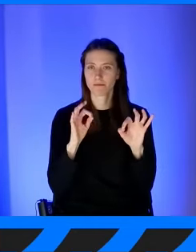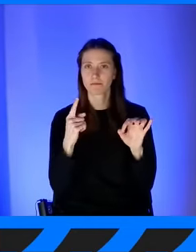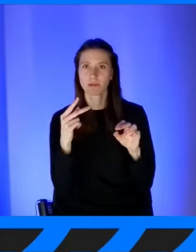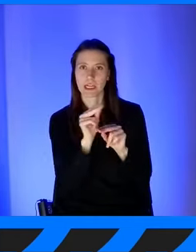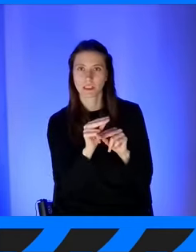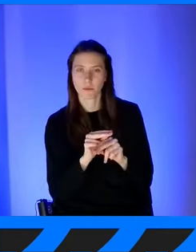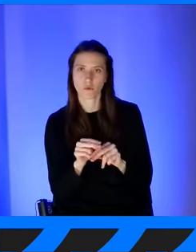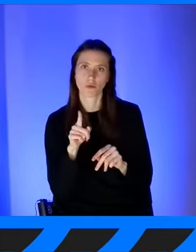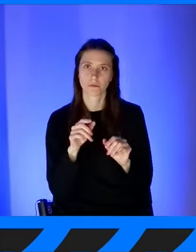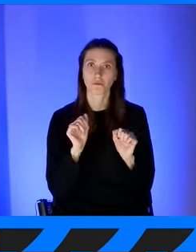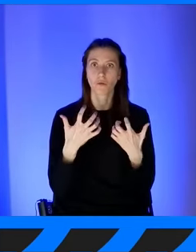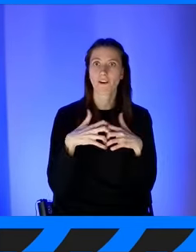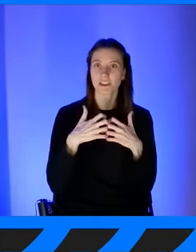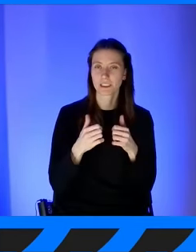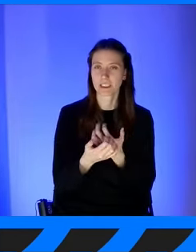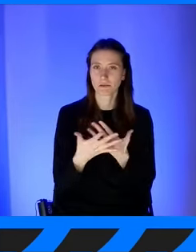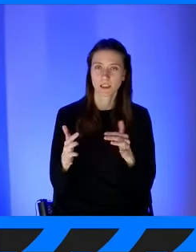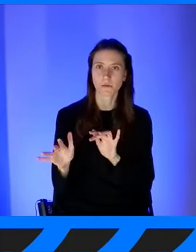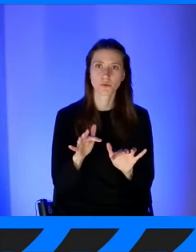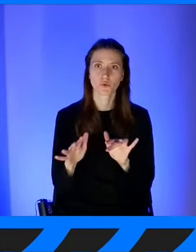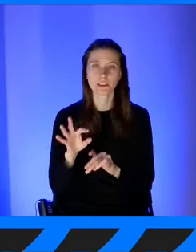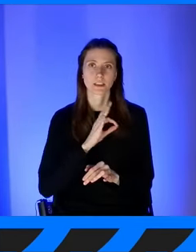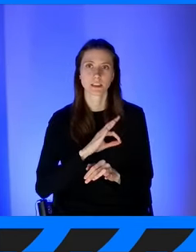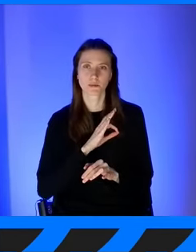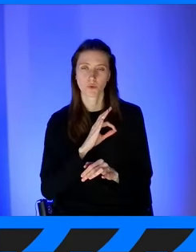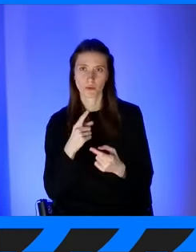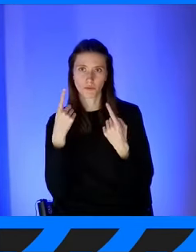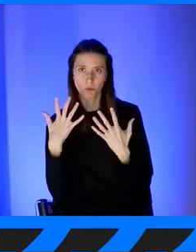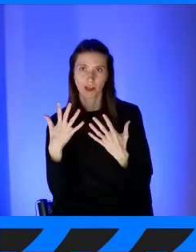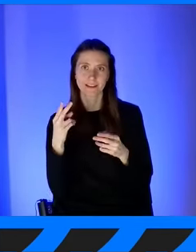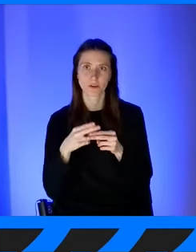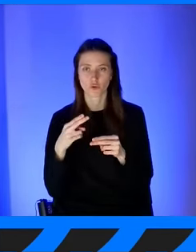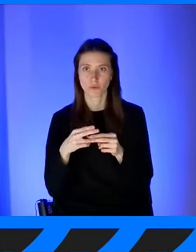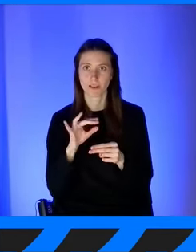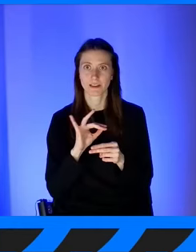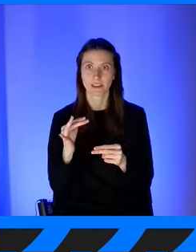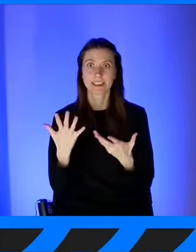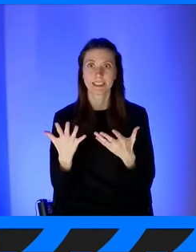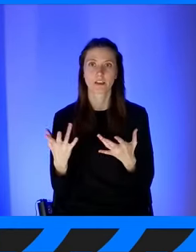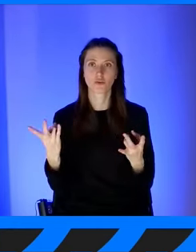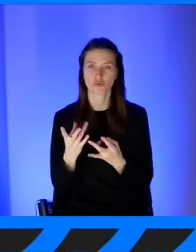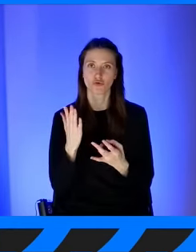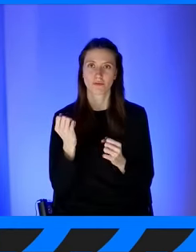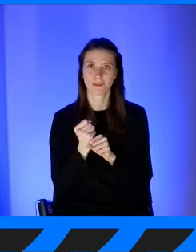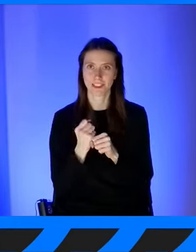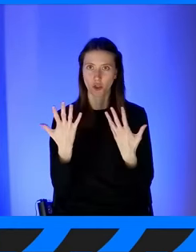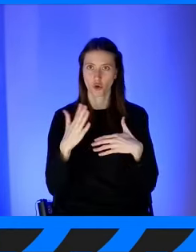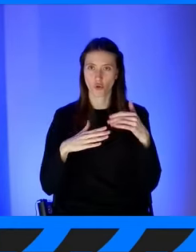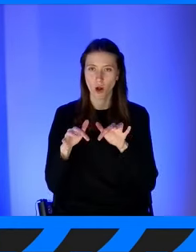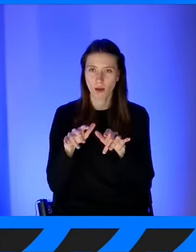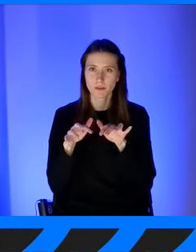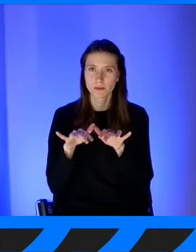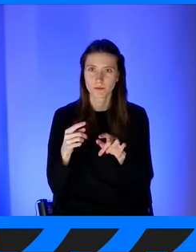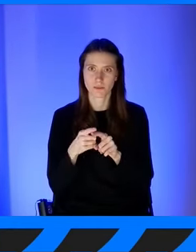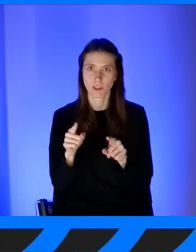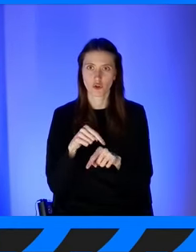автоматизировать какие-то там раскатки процессы используя понятные инструменты и когда Всё приходится делать вручную скорее всего Это ощущается как два разных